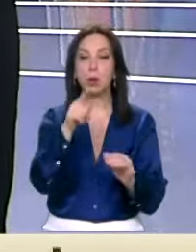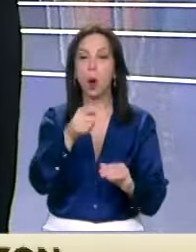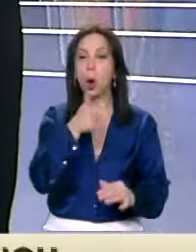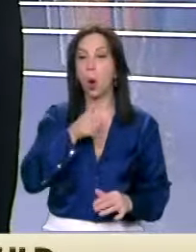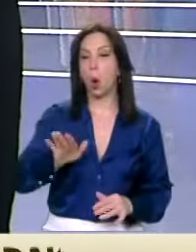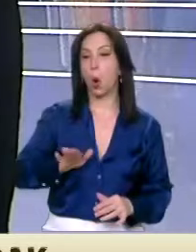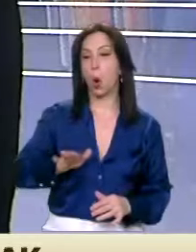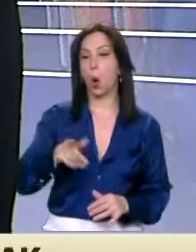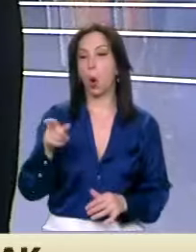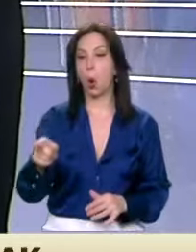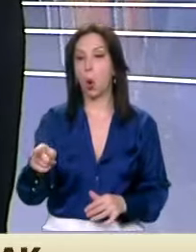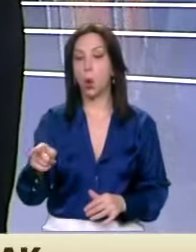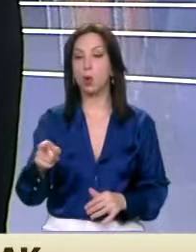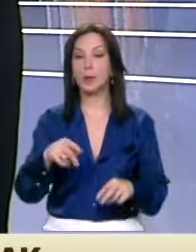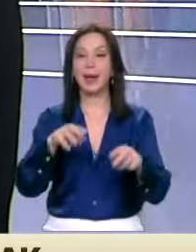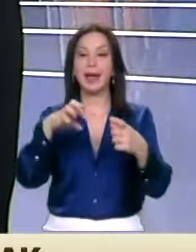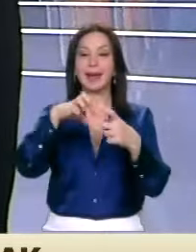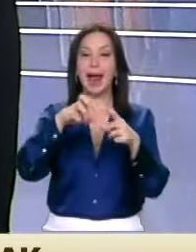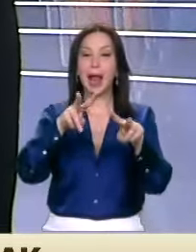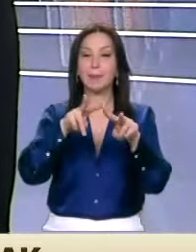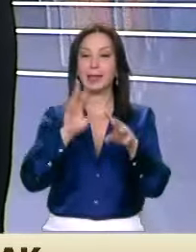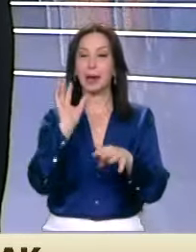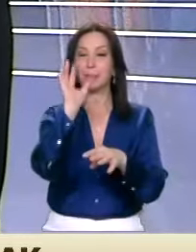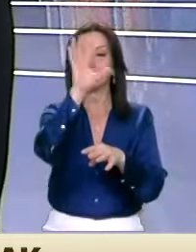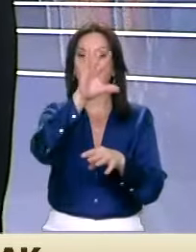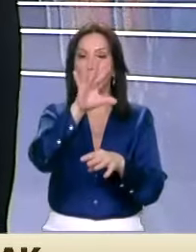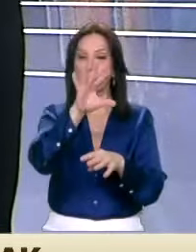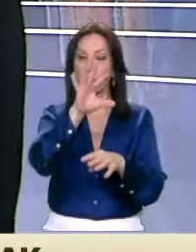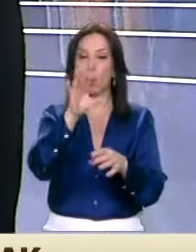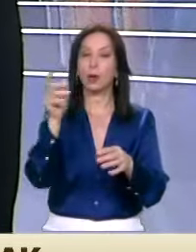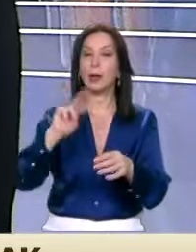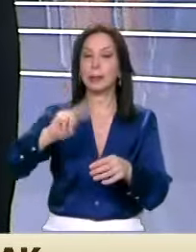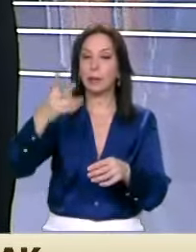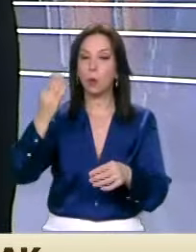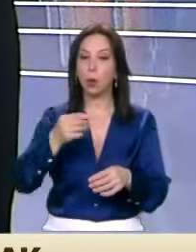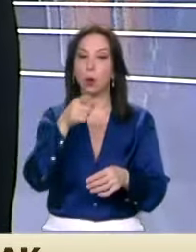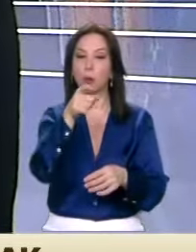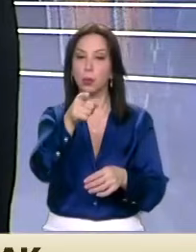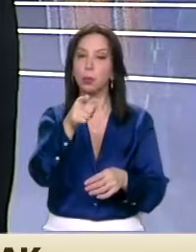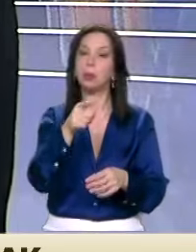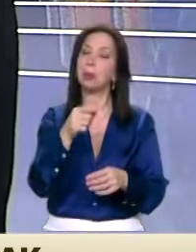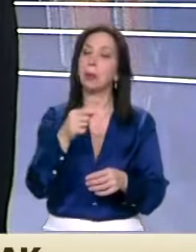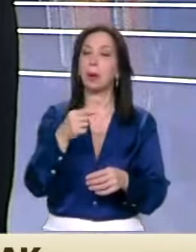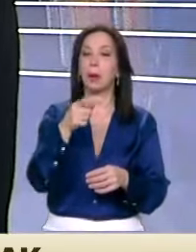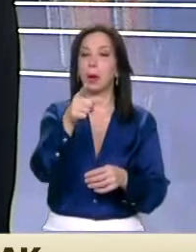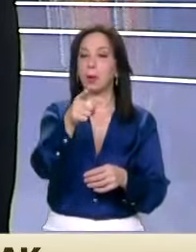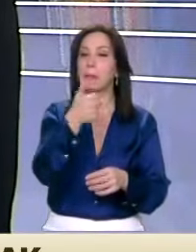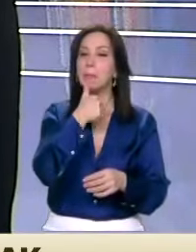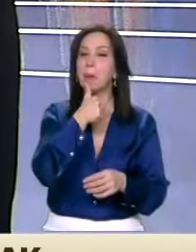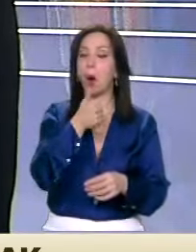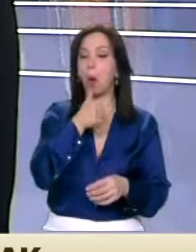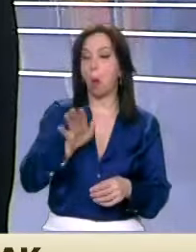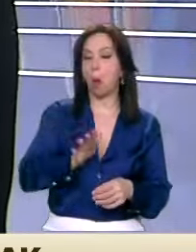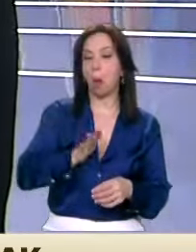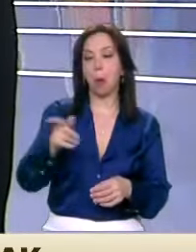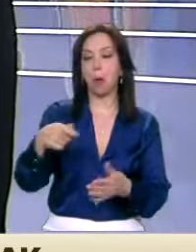Ömer Kutluay, Real Madrid basketbol takımına transfer olunca Kutluay oğlunun geliri olduğunu öne sürüp nafaka